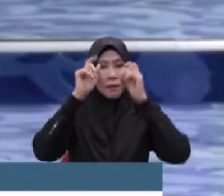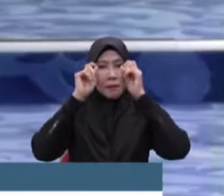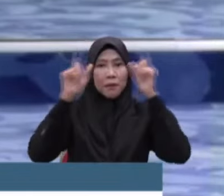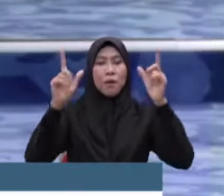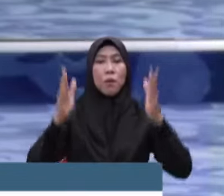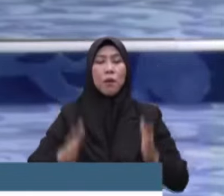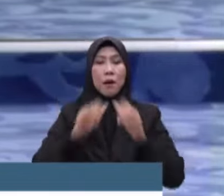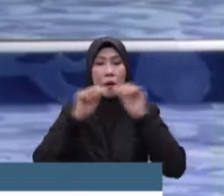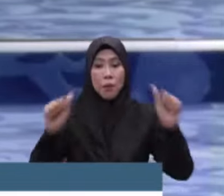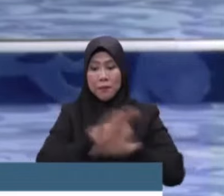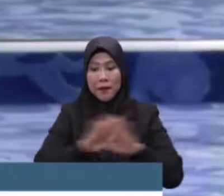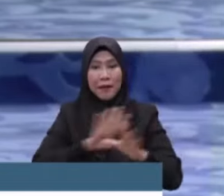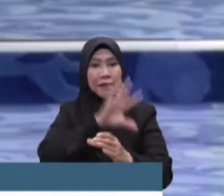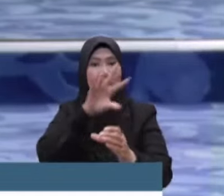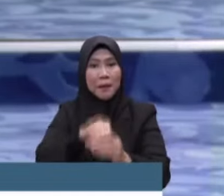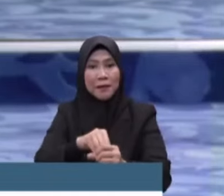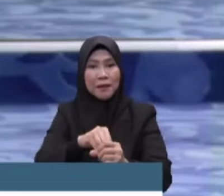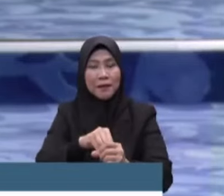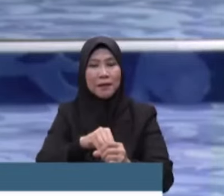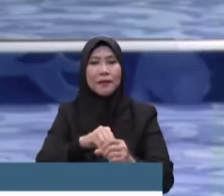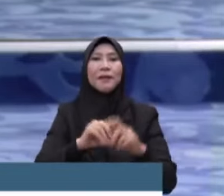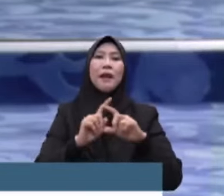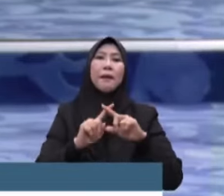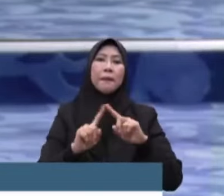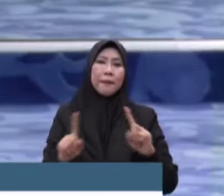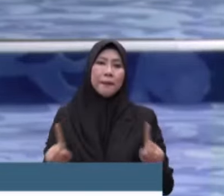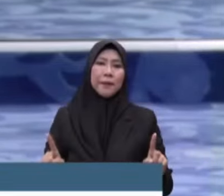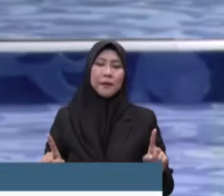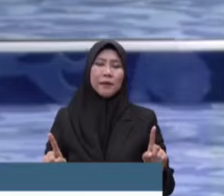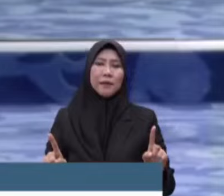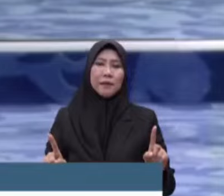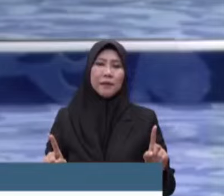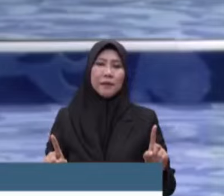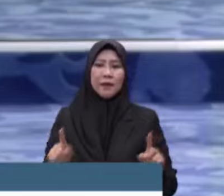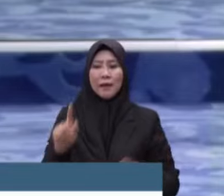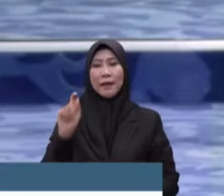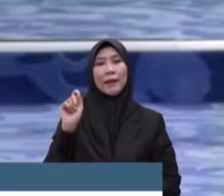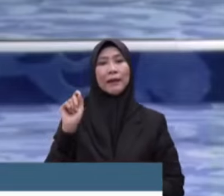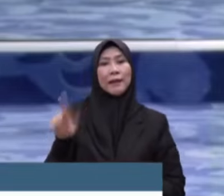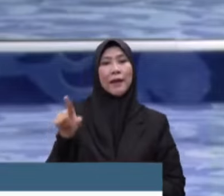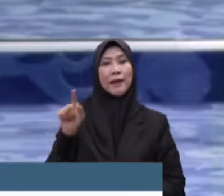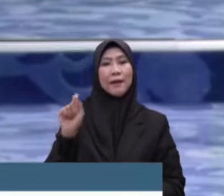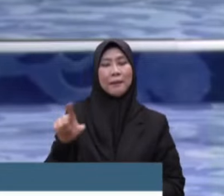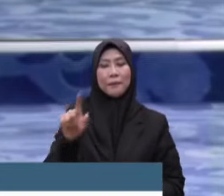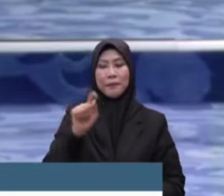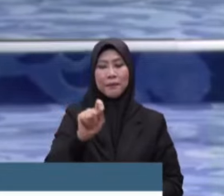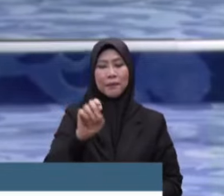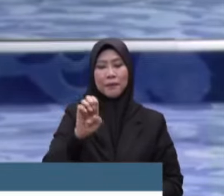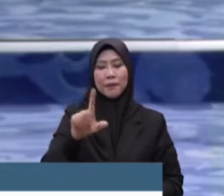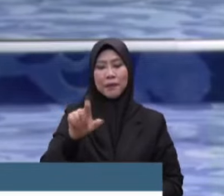jangan terlibat tapi channel telegram kalau